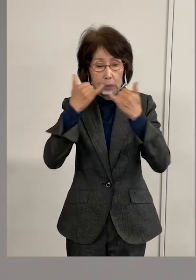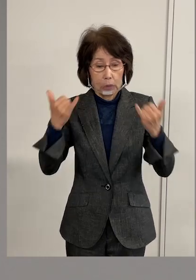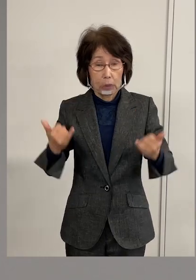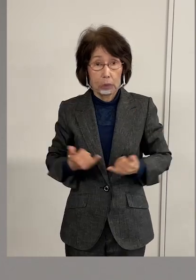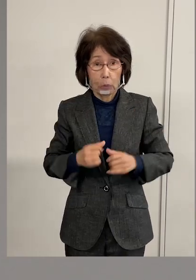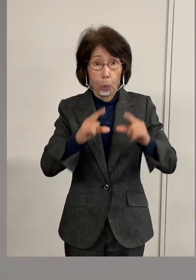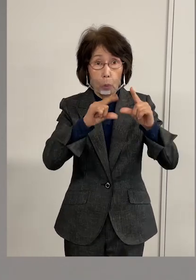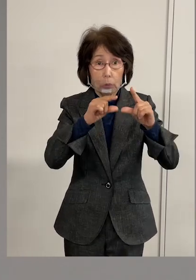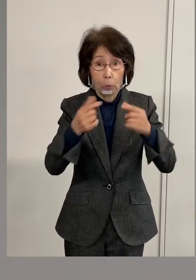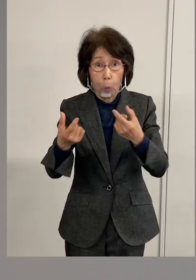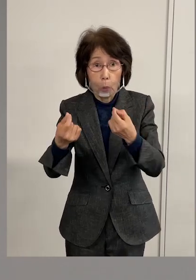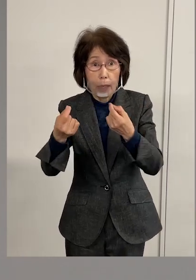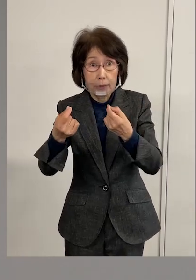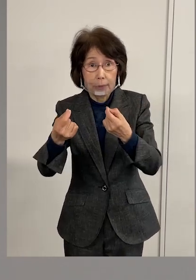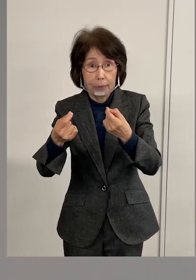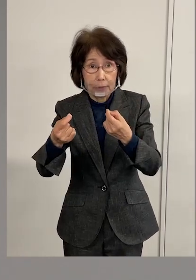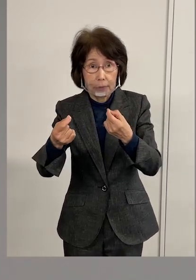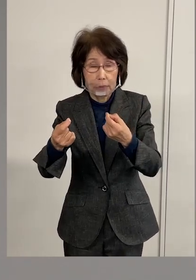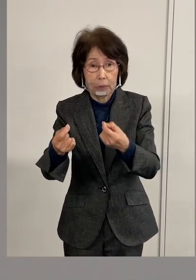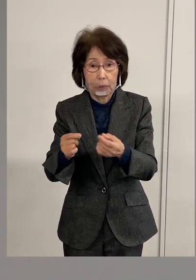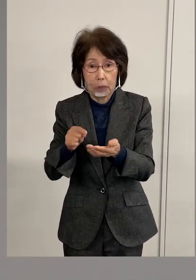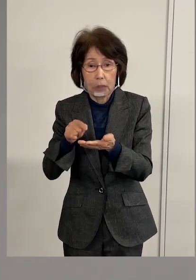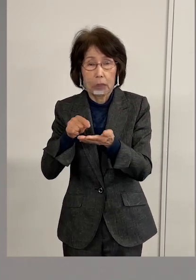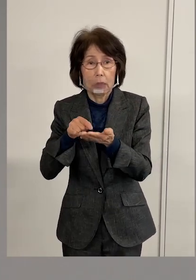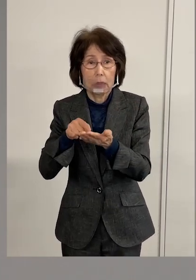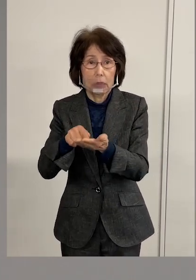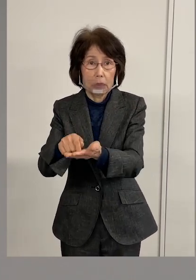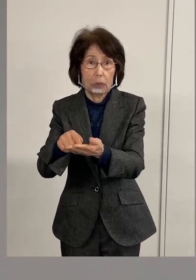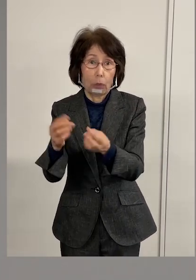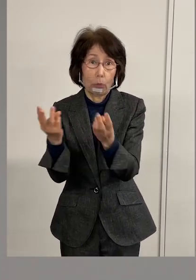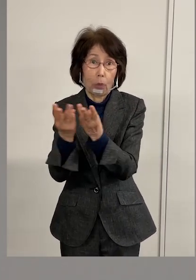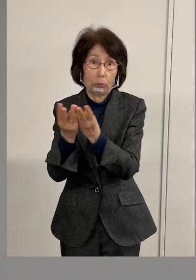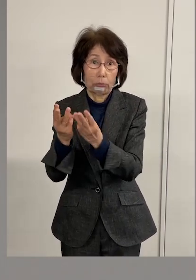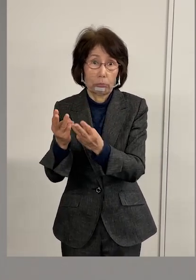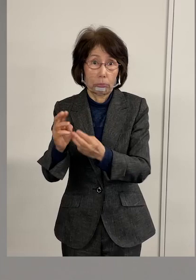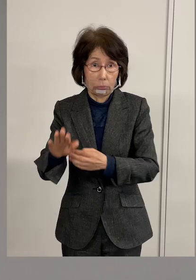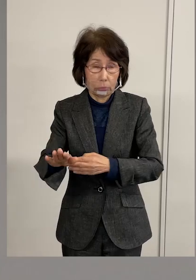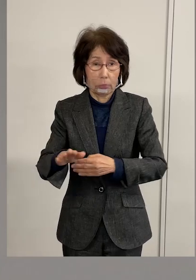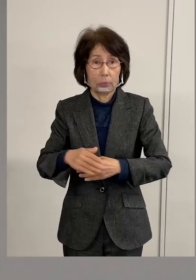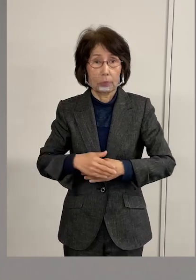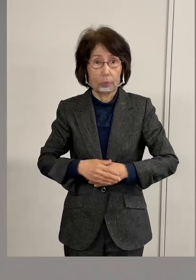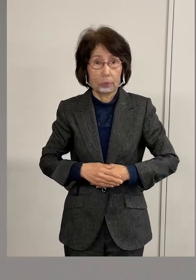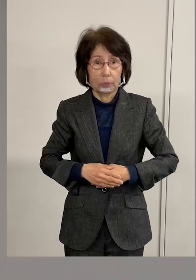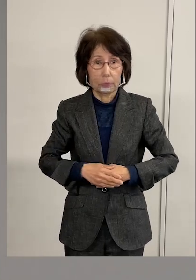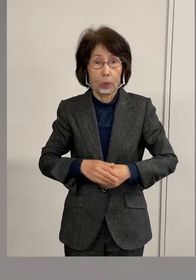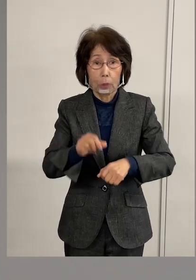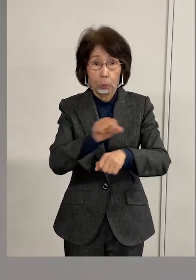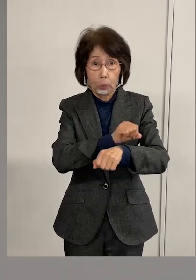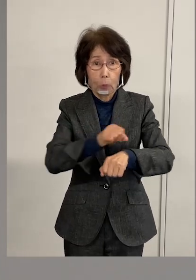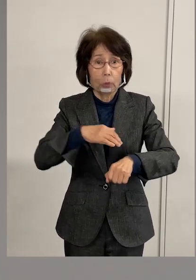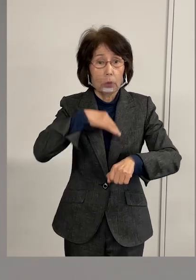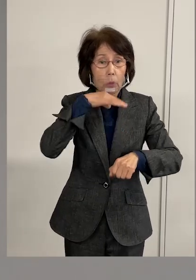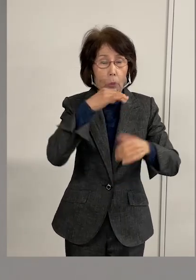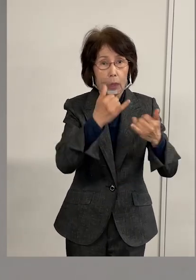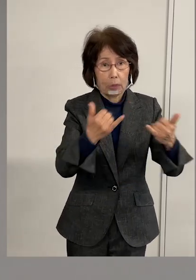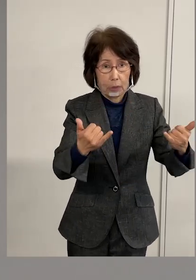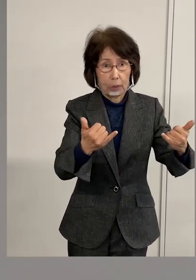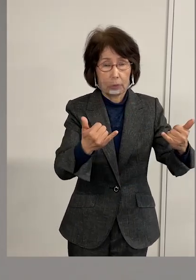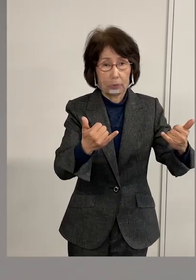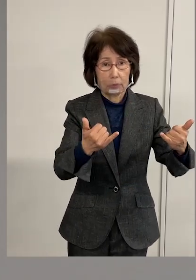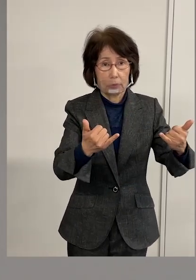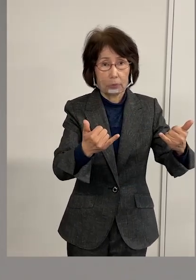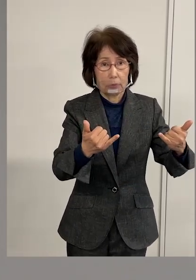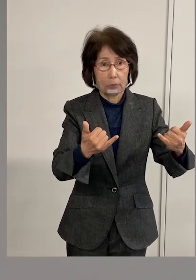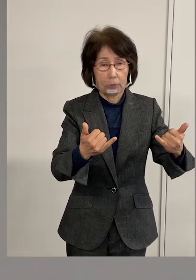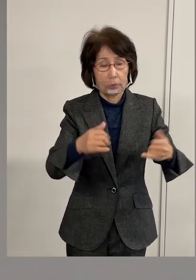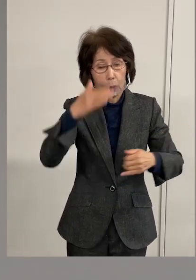率とほぼ同じぐらいの割合にはなっております。ただし、おっしゃられました、特に高齢者、あと、